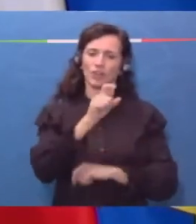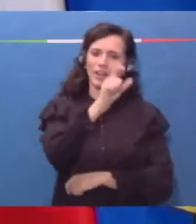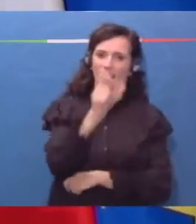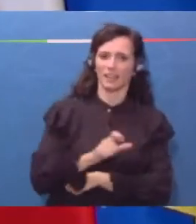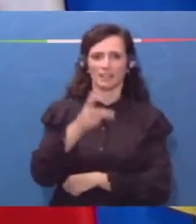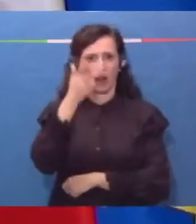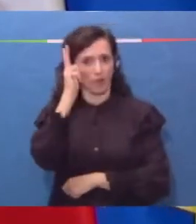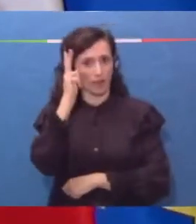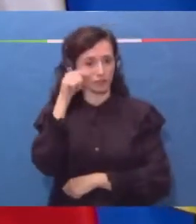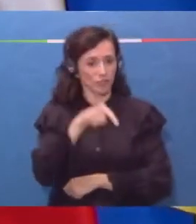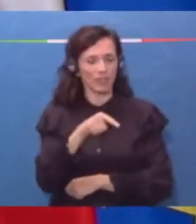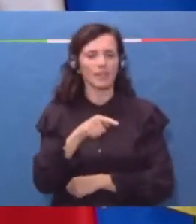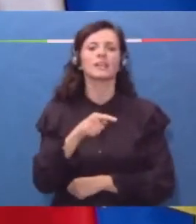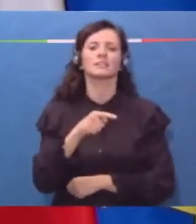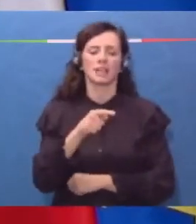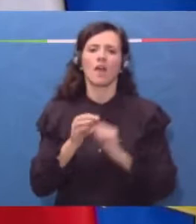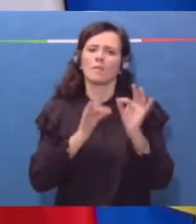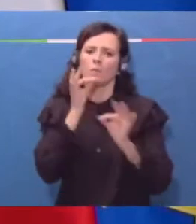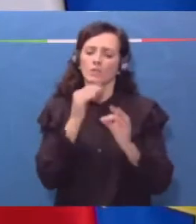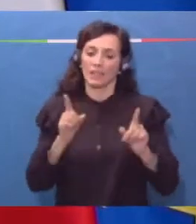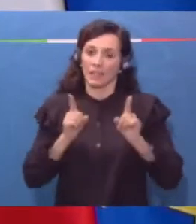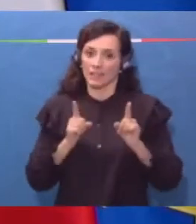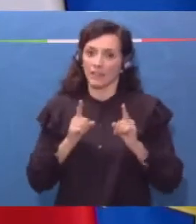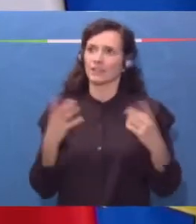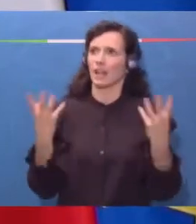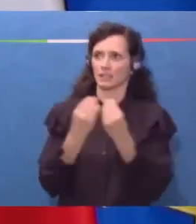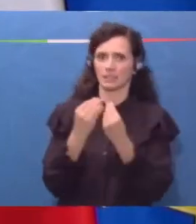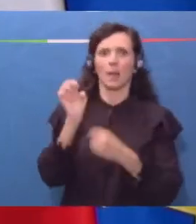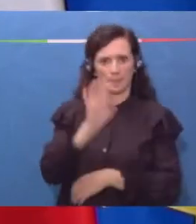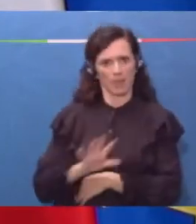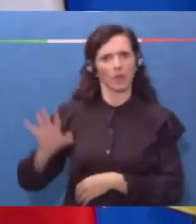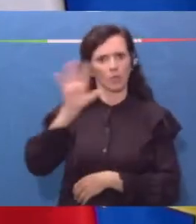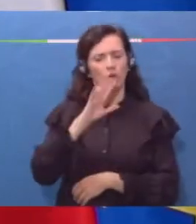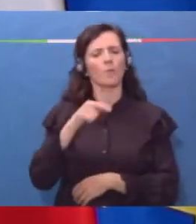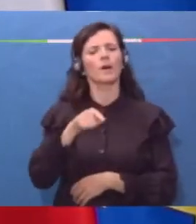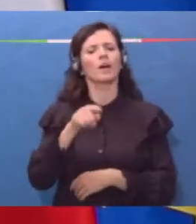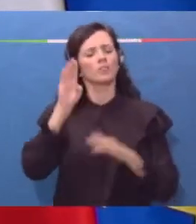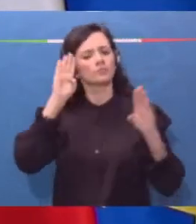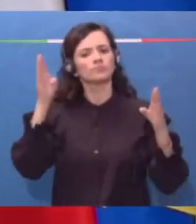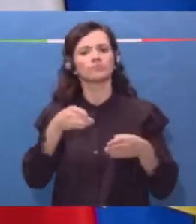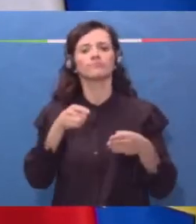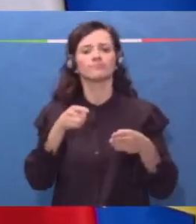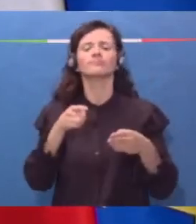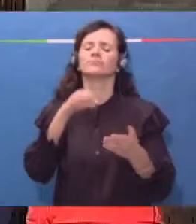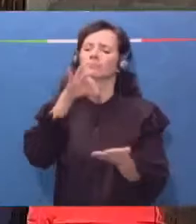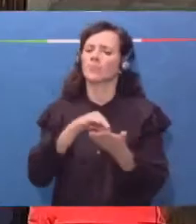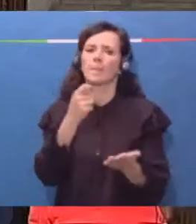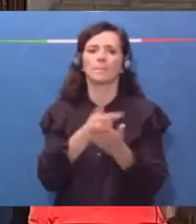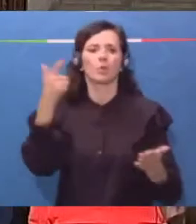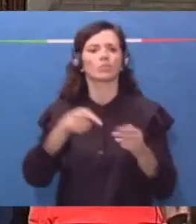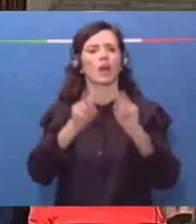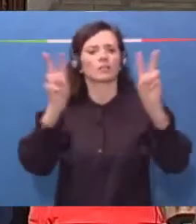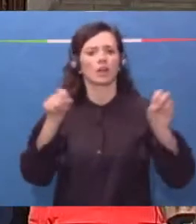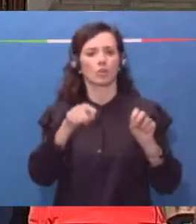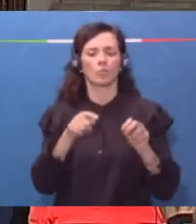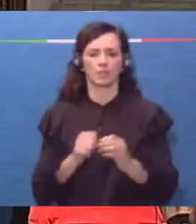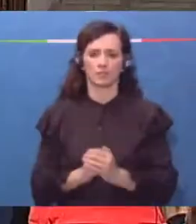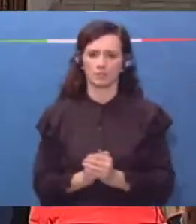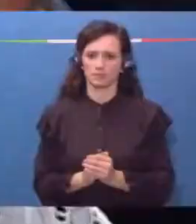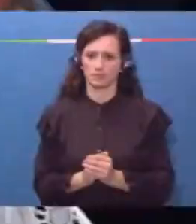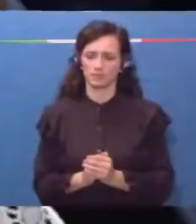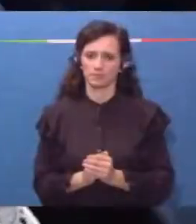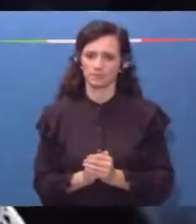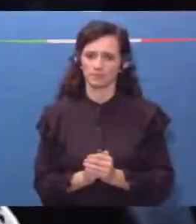è ciò che difendiamo insieme all'Europa, che sarà al centro della presidenza francese dell'Unione Europea. Alison